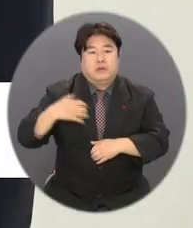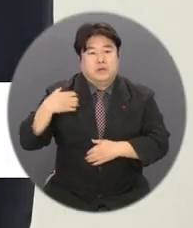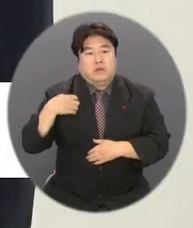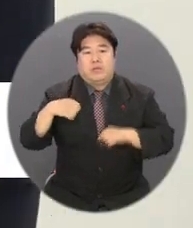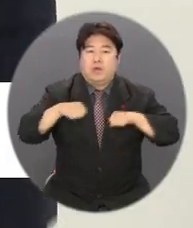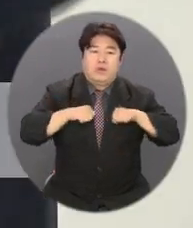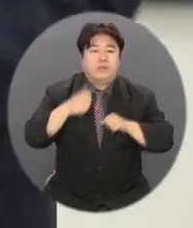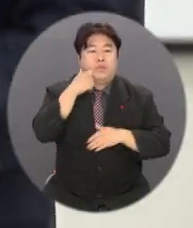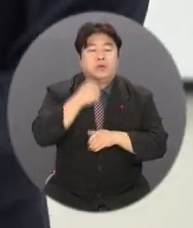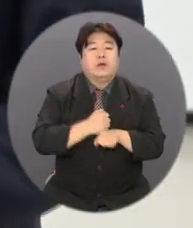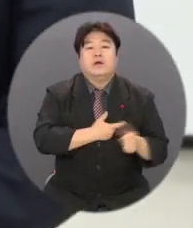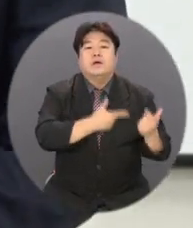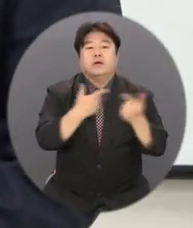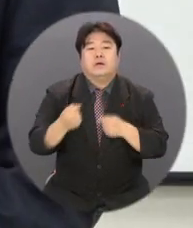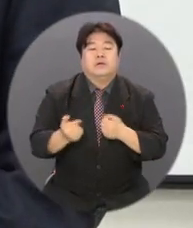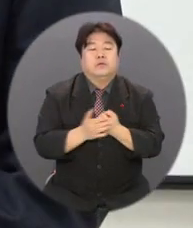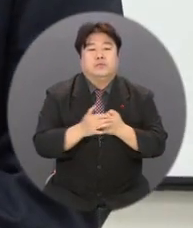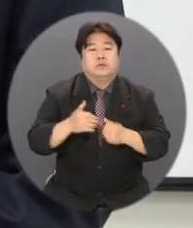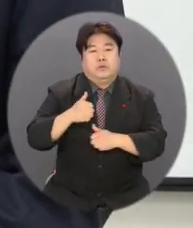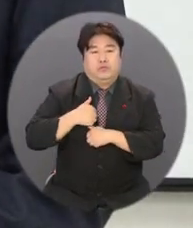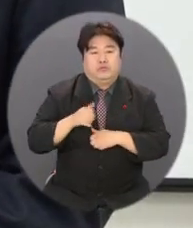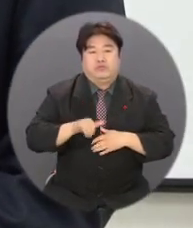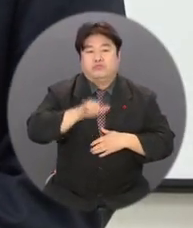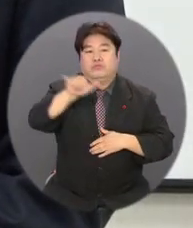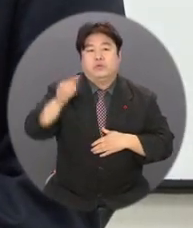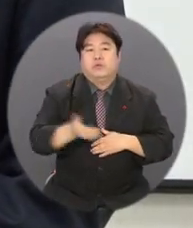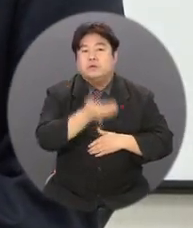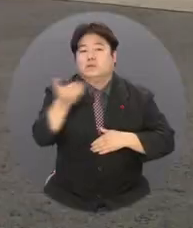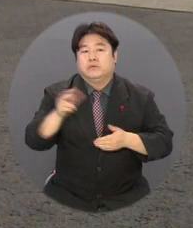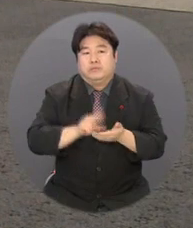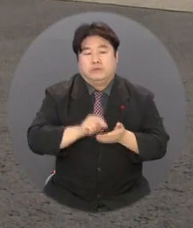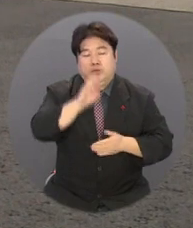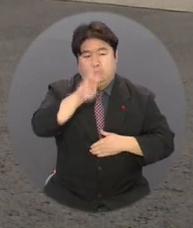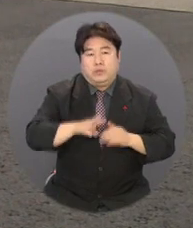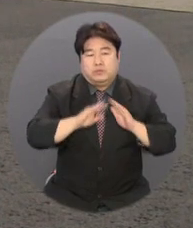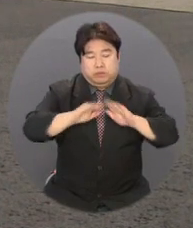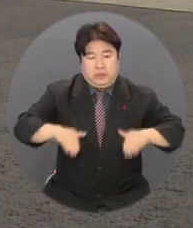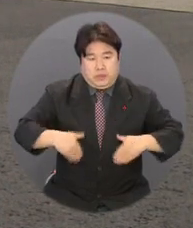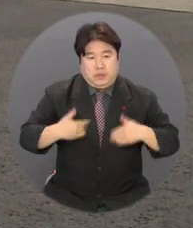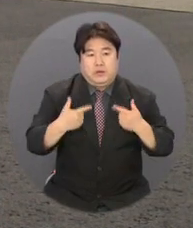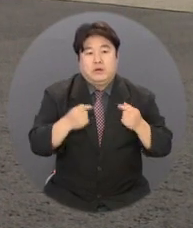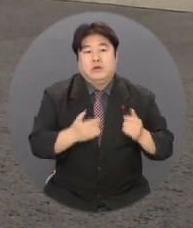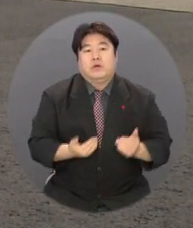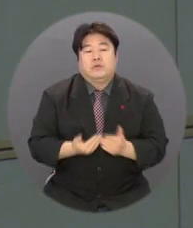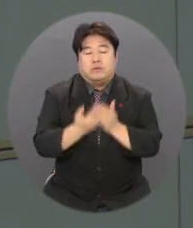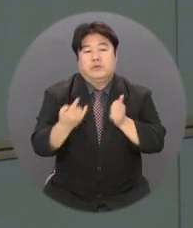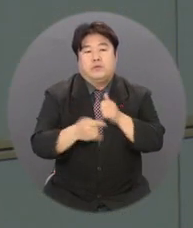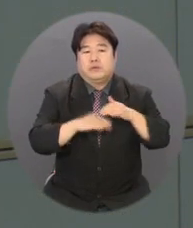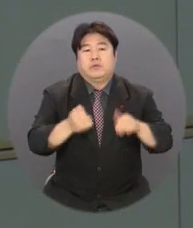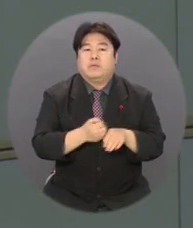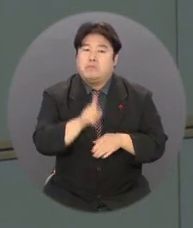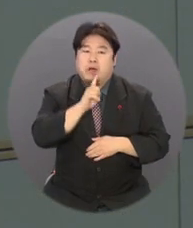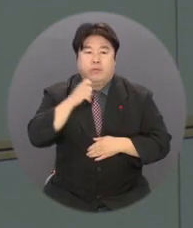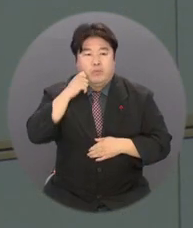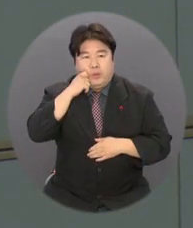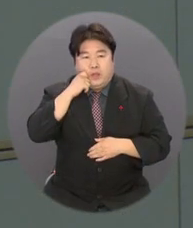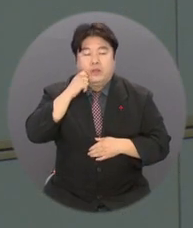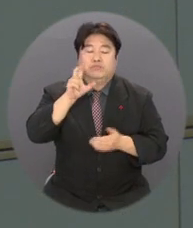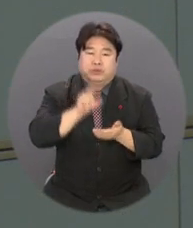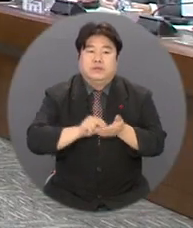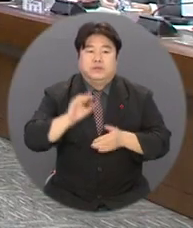못했습니다. 이러다 보니 군공항 이전 문제는 광주와 전남 상생위에선 말해선 안돼 금기어가